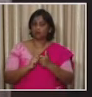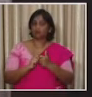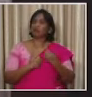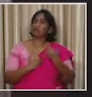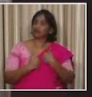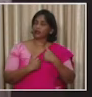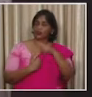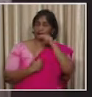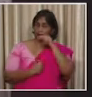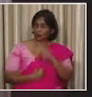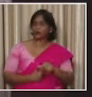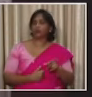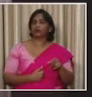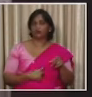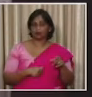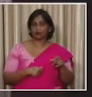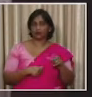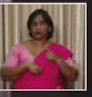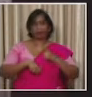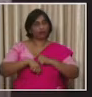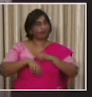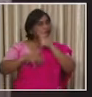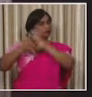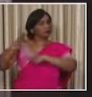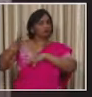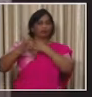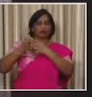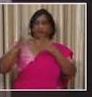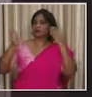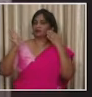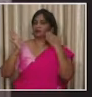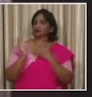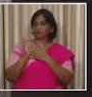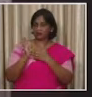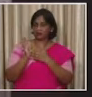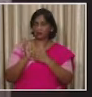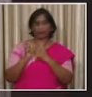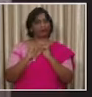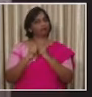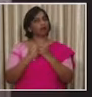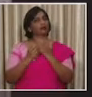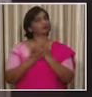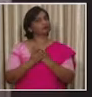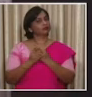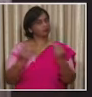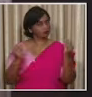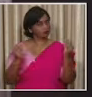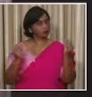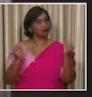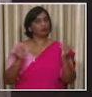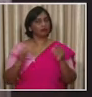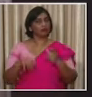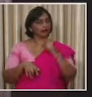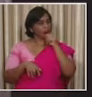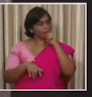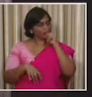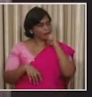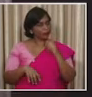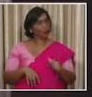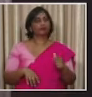අපි නියමිත කාලසටහන් කේන්ද්‍රීයව විසඳුම නියත වශයෙන්ම